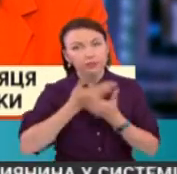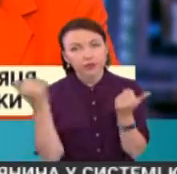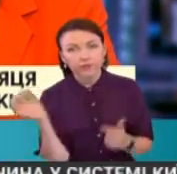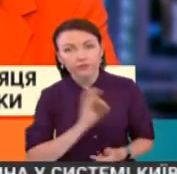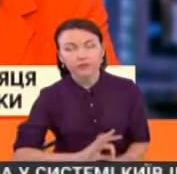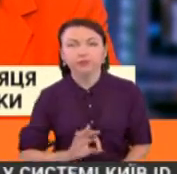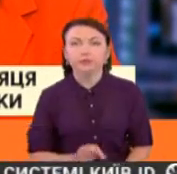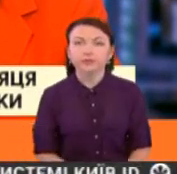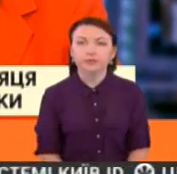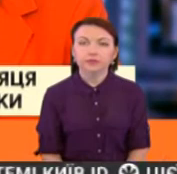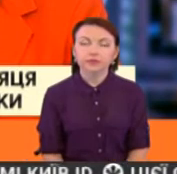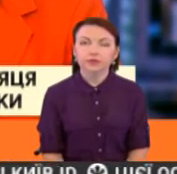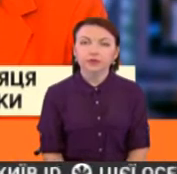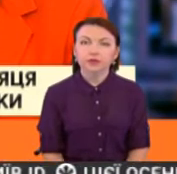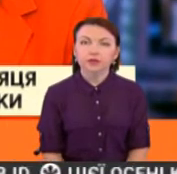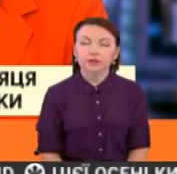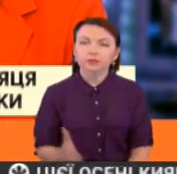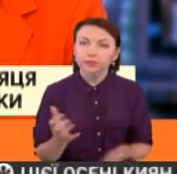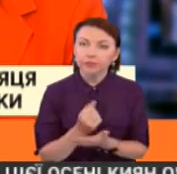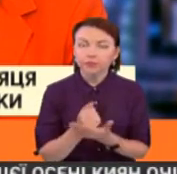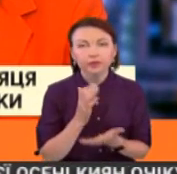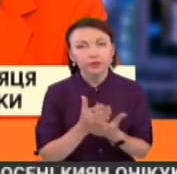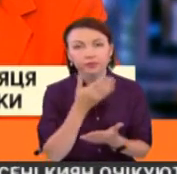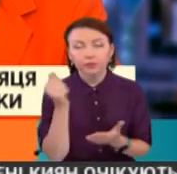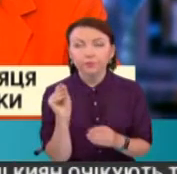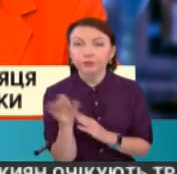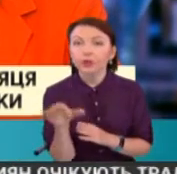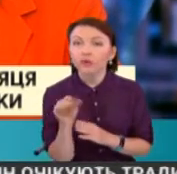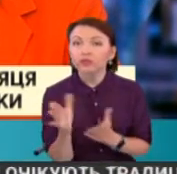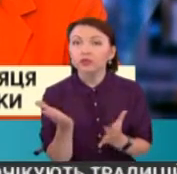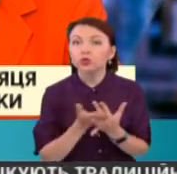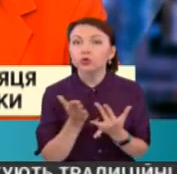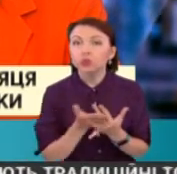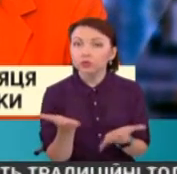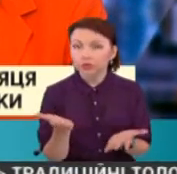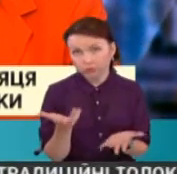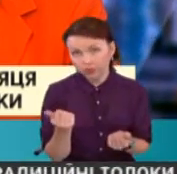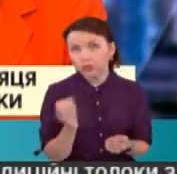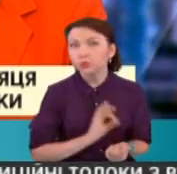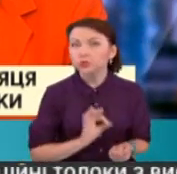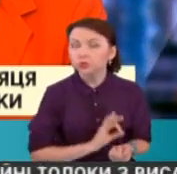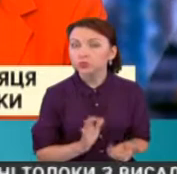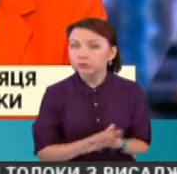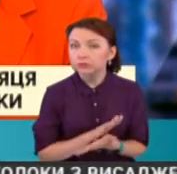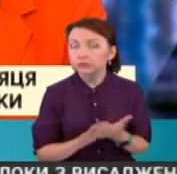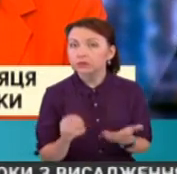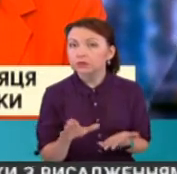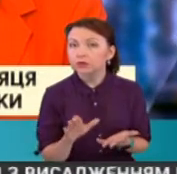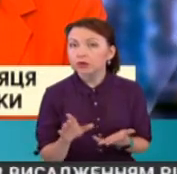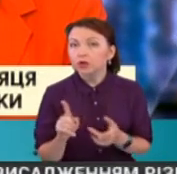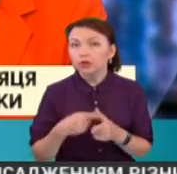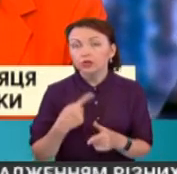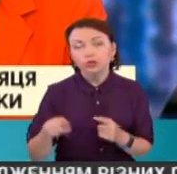рентабельні. Чи пільговики користуються, звісно, чи